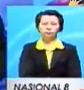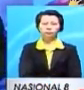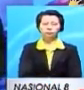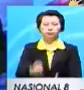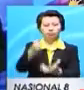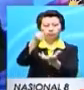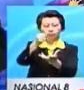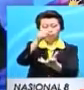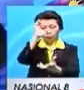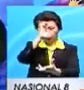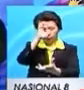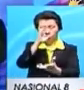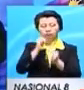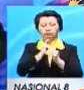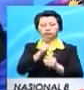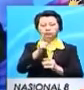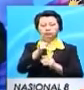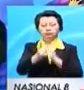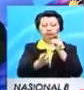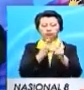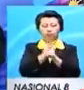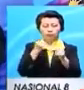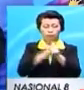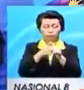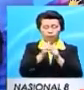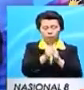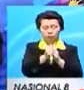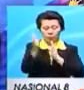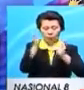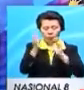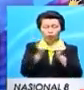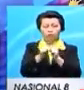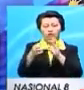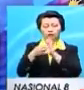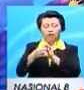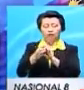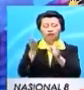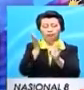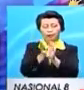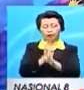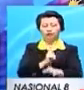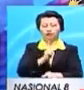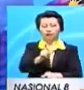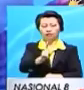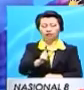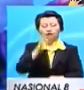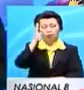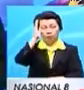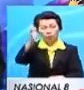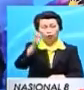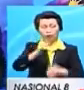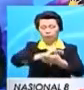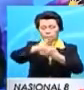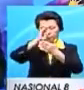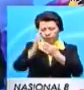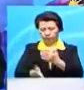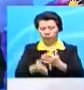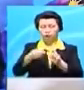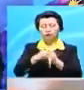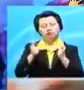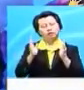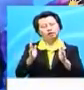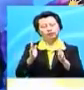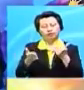Dana Teroka Islam Pertama Dunia yang diterajui Malaysia dengan kerjasama Bank Pembangunan Islam IDB bakal dimuktamadkan dalam